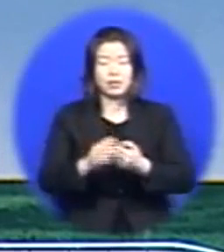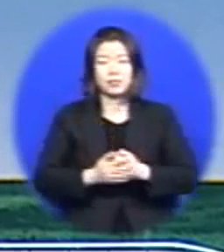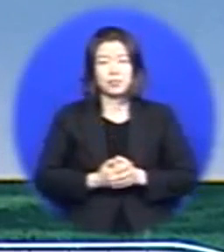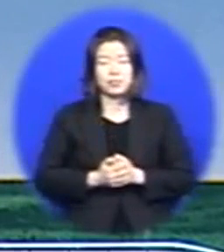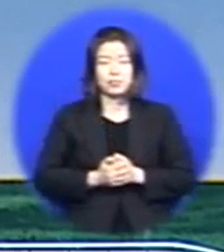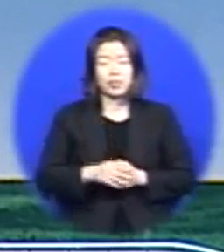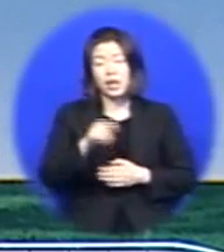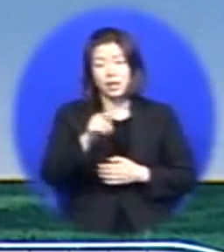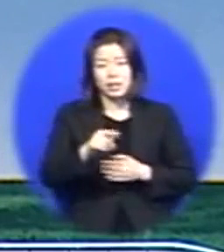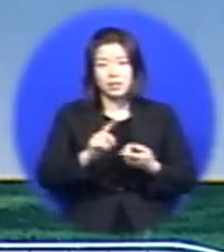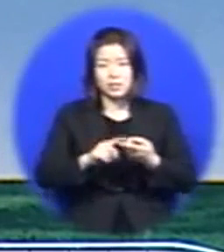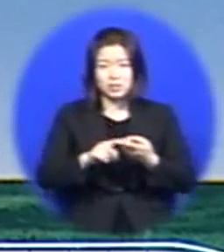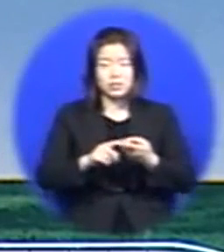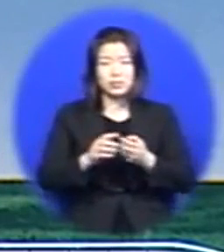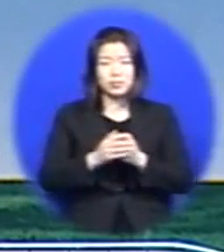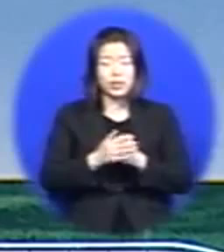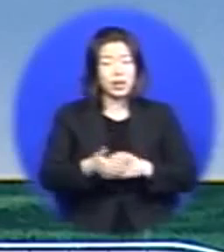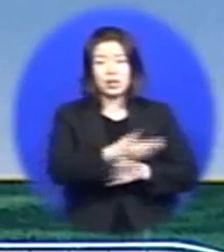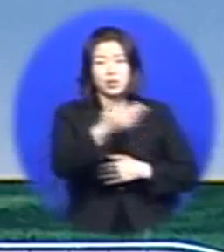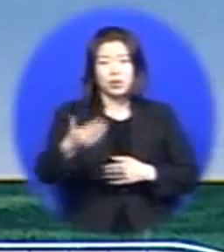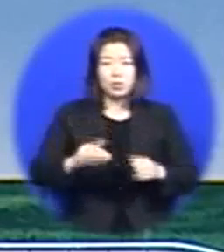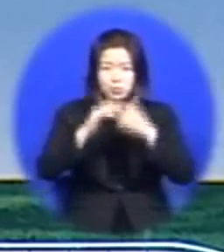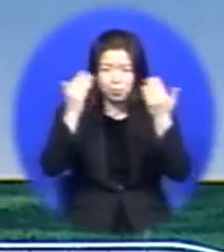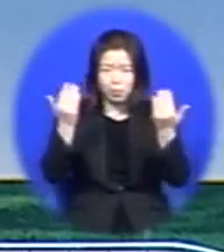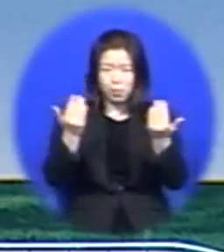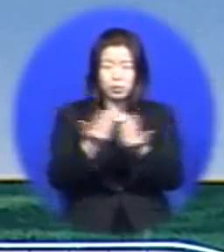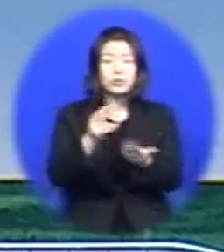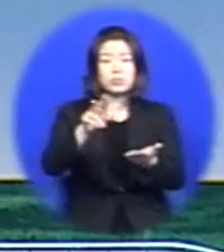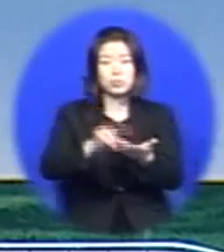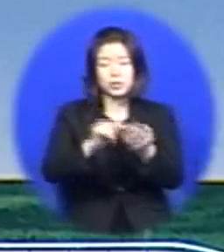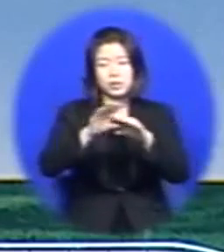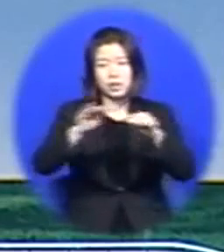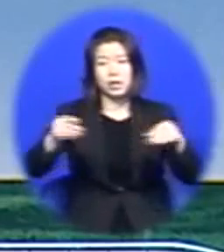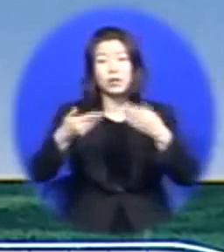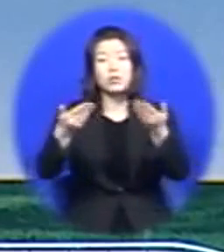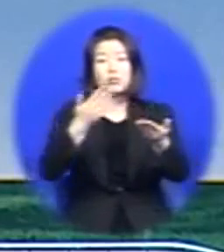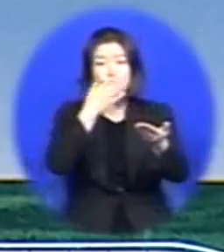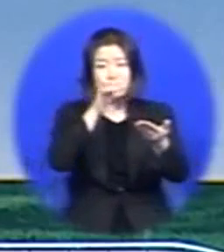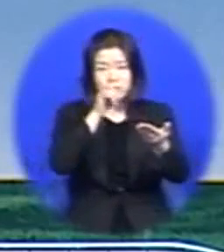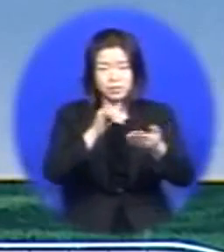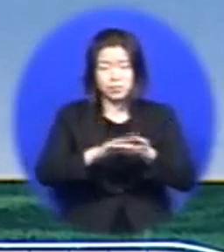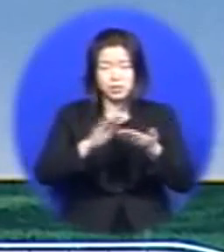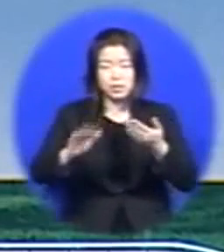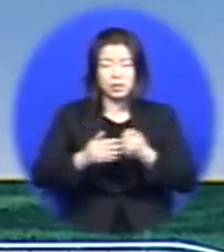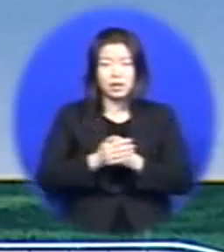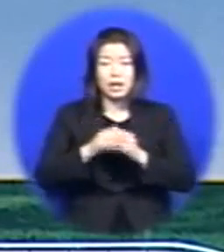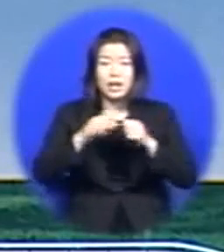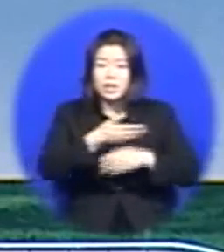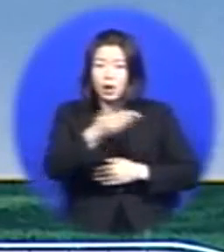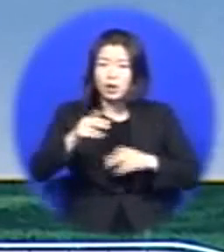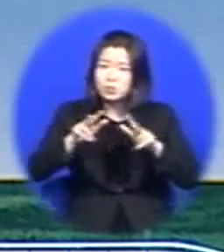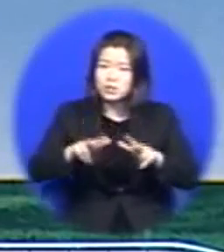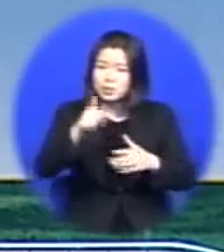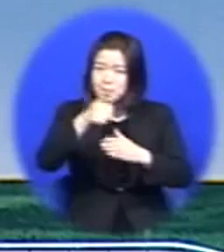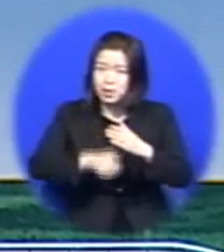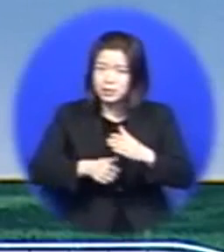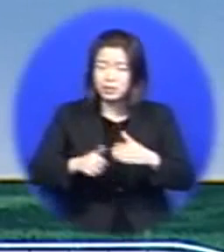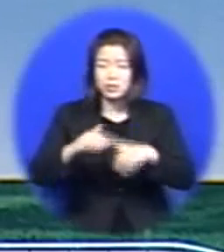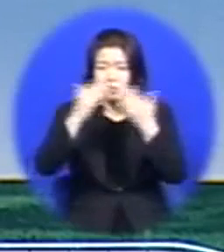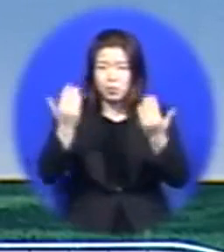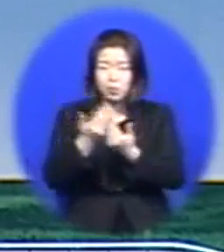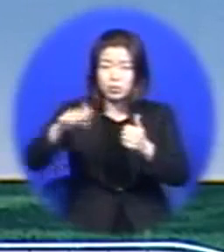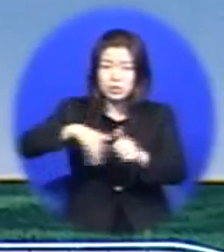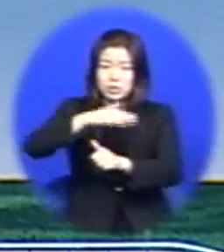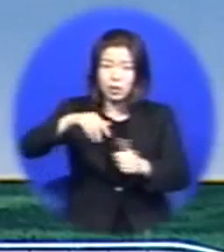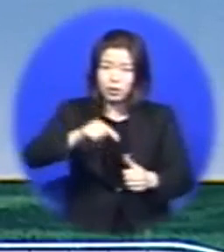이것은 여러분의 모든 문제를 해결해 줄 겁니다. 여러분이 지금 빠져있는 모든 상황에서